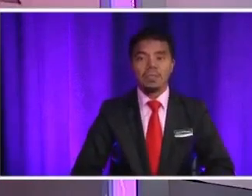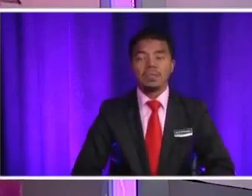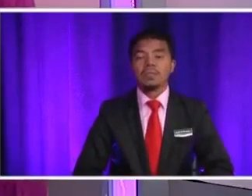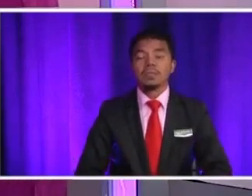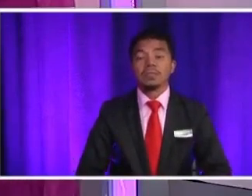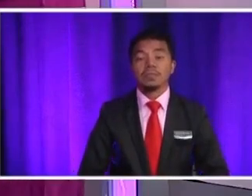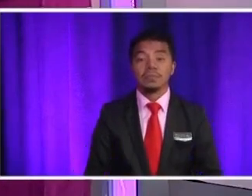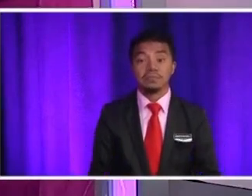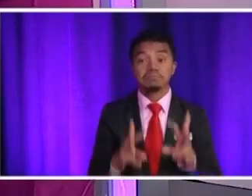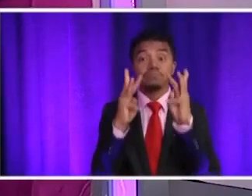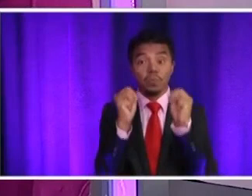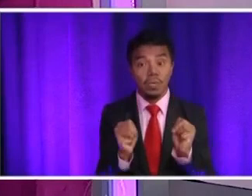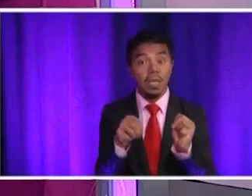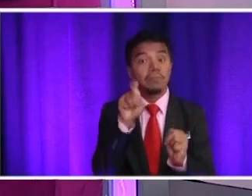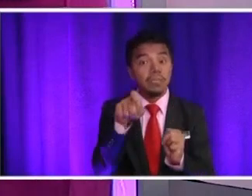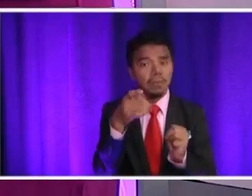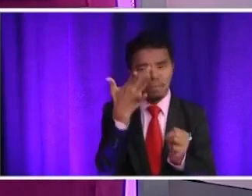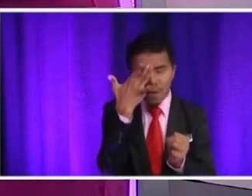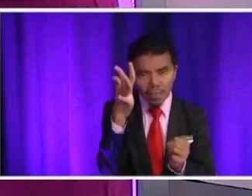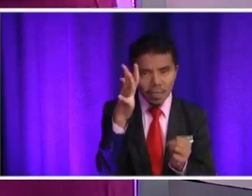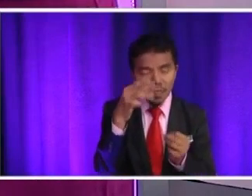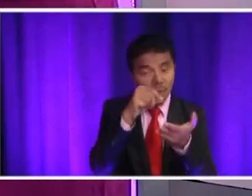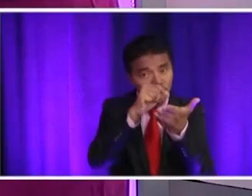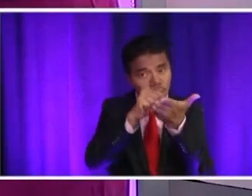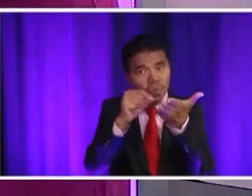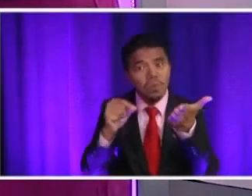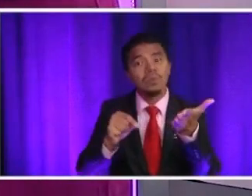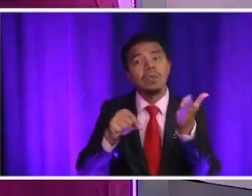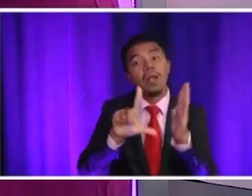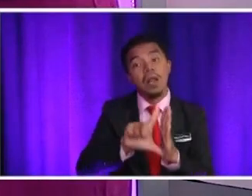ayat. Okey, yang seterusnya.